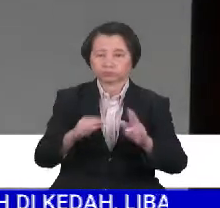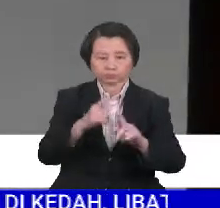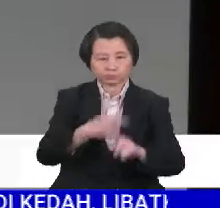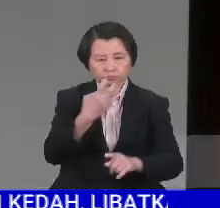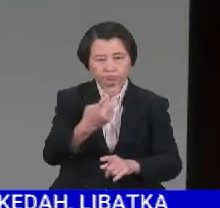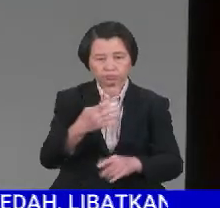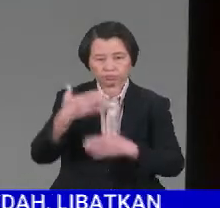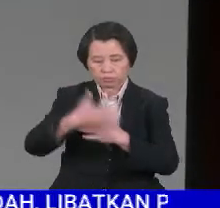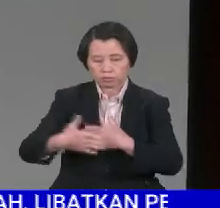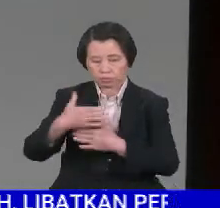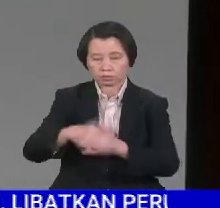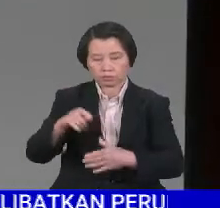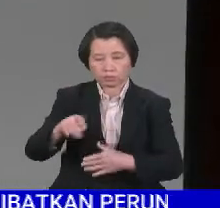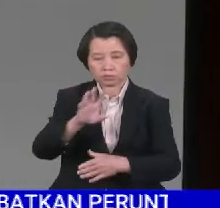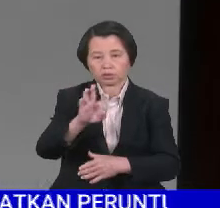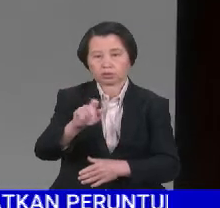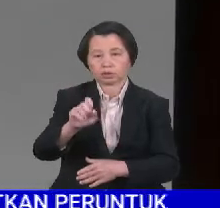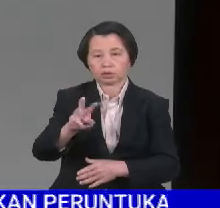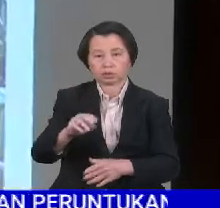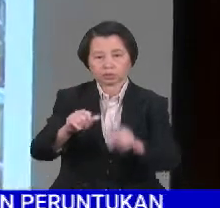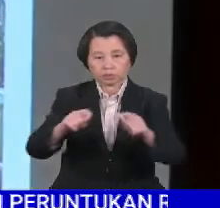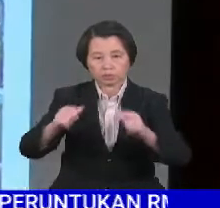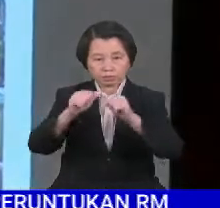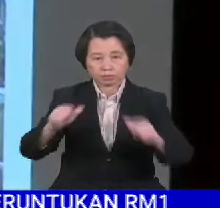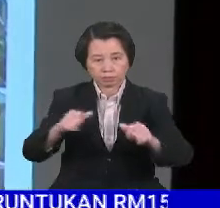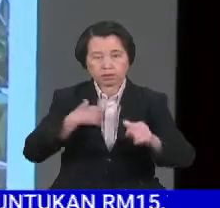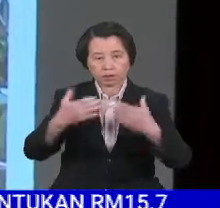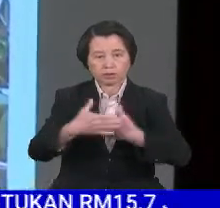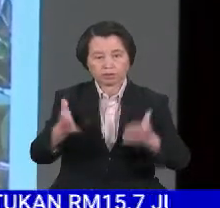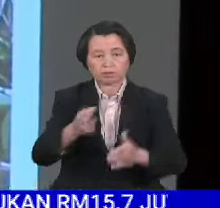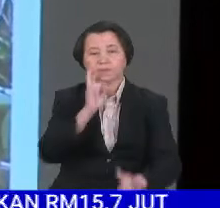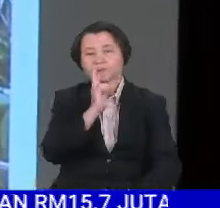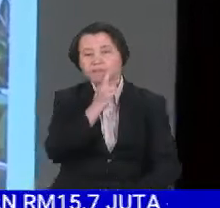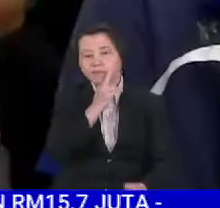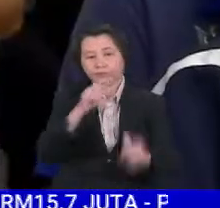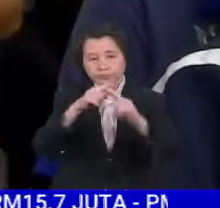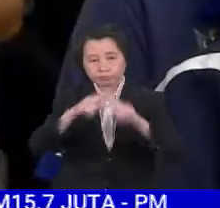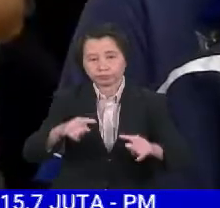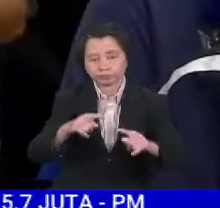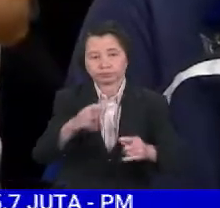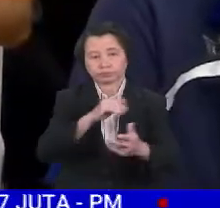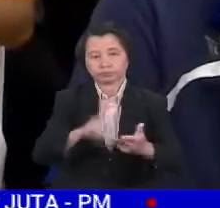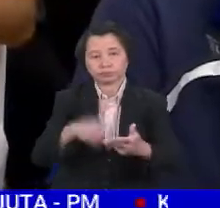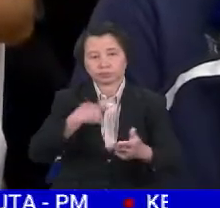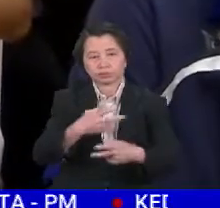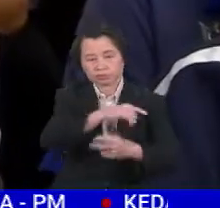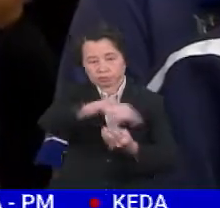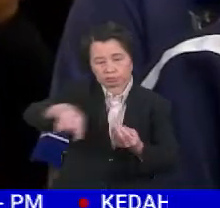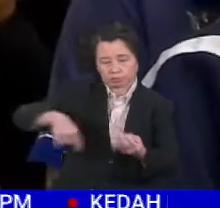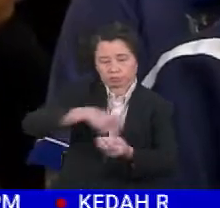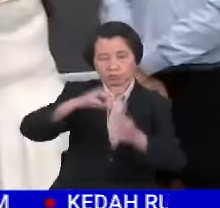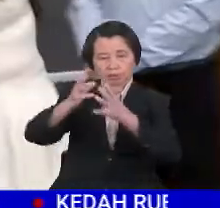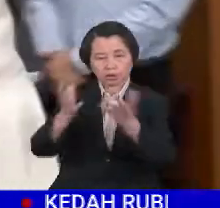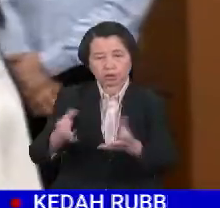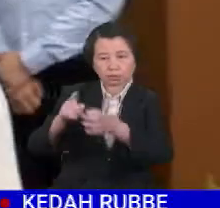Borneo Graceva merupakan sebuah tempat penginapan yang punya Bile restaurant dewan acara dan dikelilingi alam semua